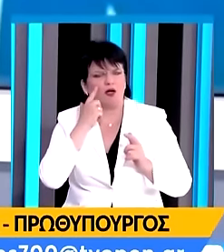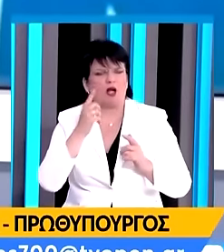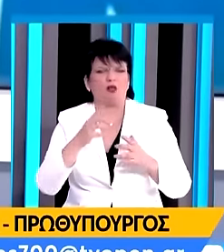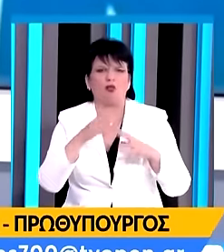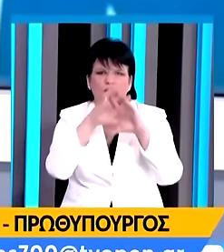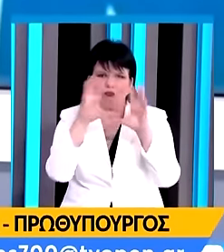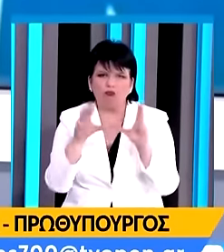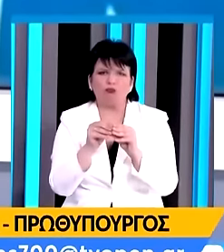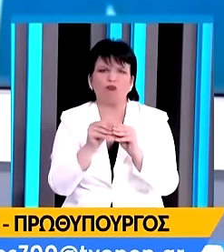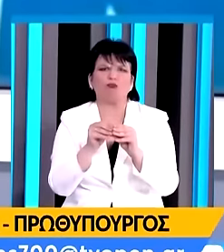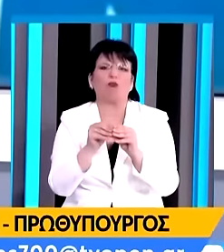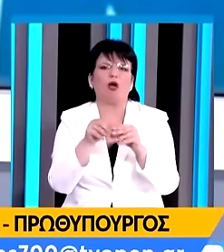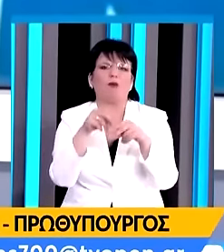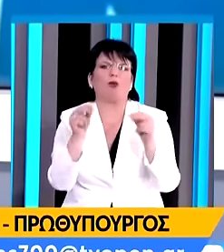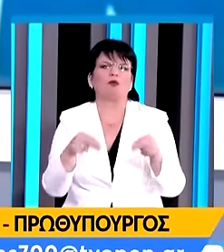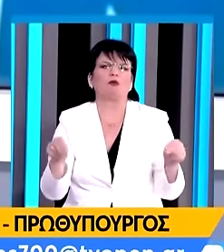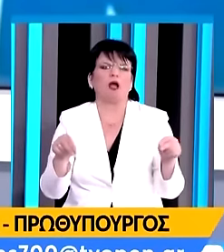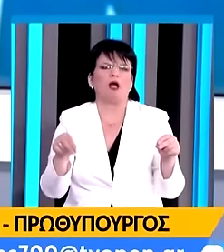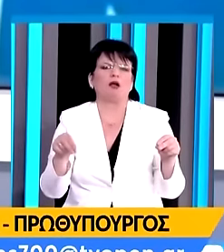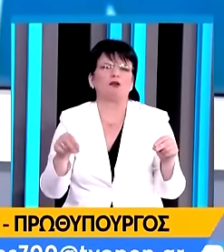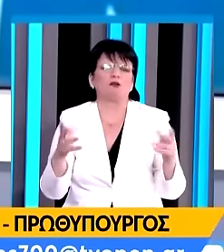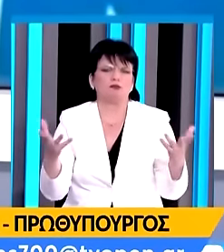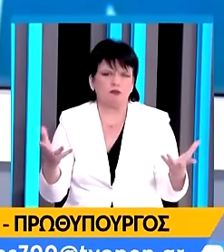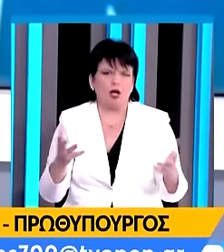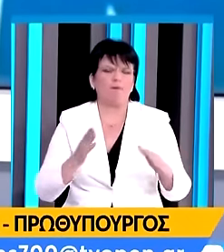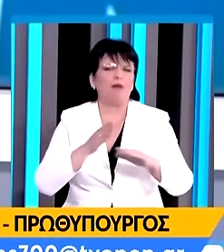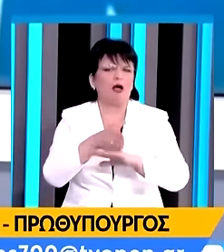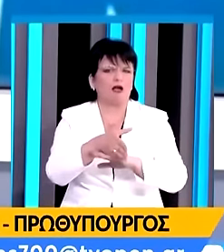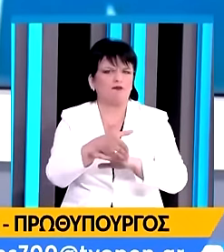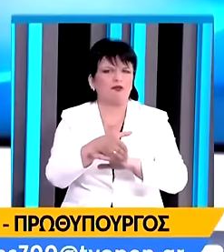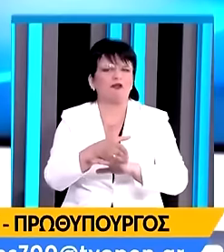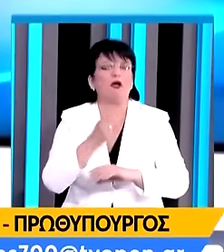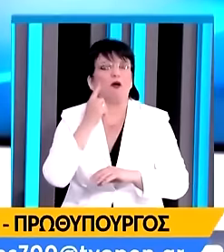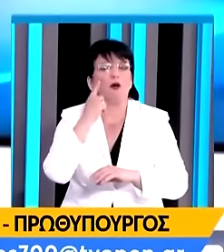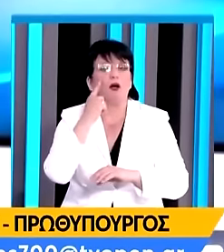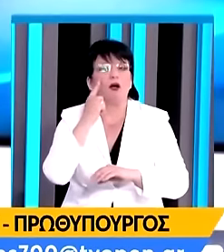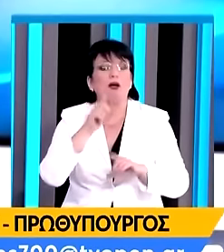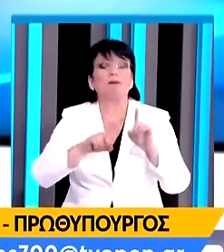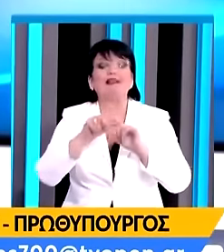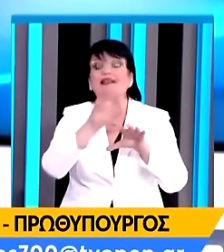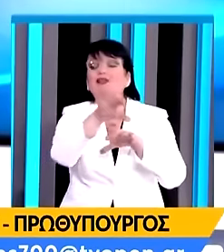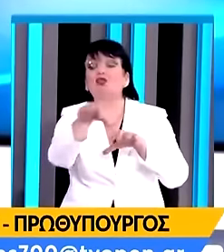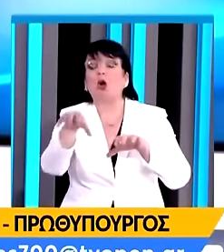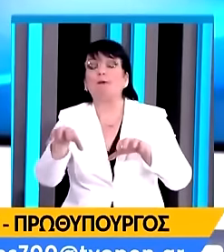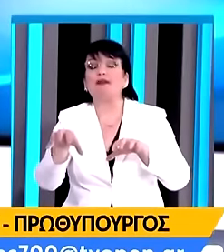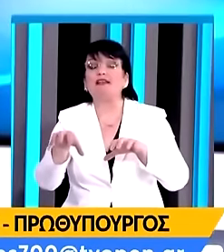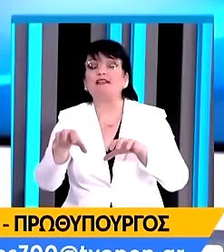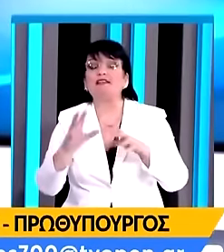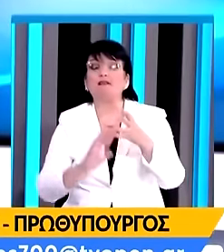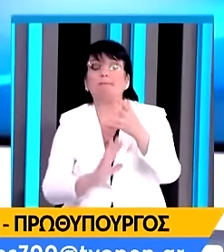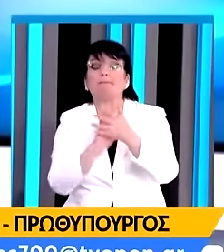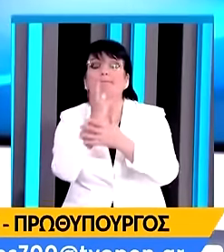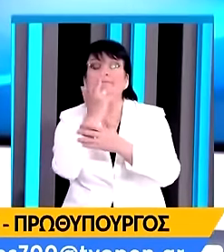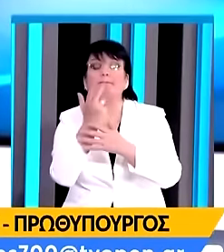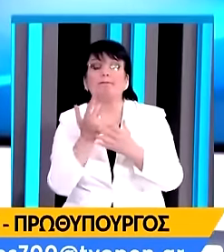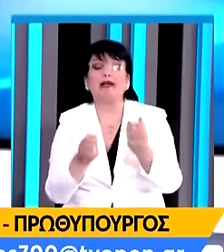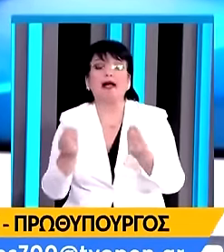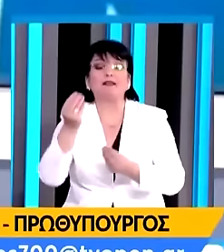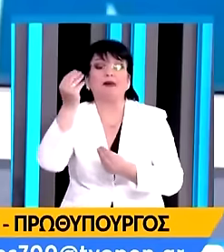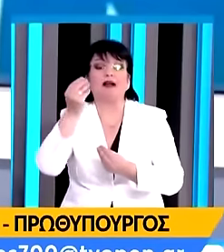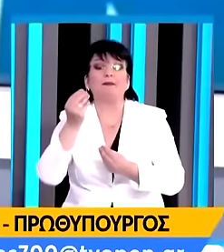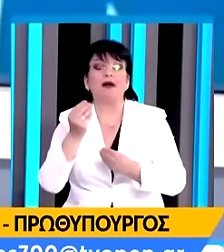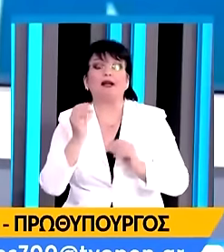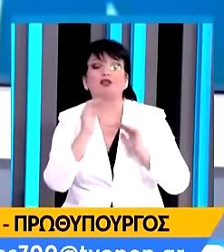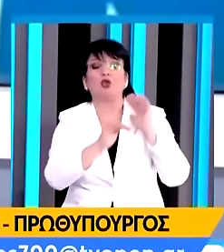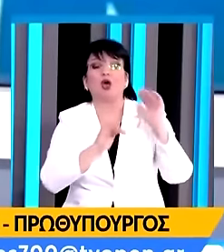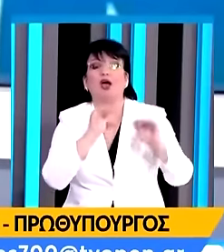δυνατότητες να κάνω όλο το εδώ τις παρεμβάσεις. Μπορείτε να μας δώσετε μια ιδέα για το ποιοι είναι αυτοί οι τομείς που περιμένατε ενδεχομένως περισσότερα πράγματα. Κάνετε μια